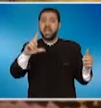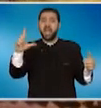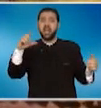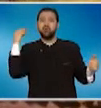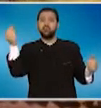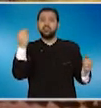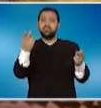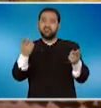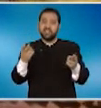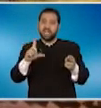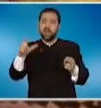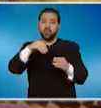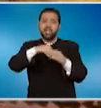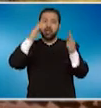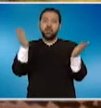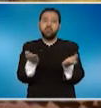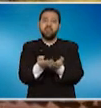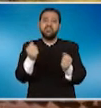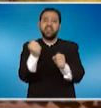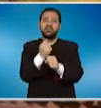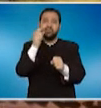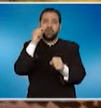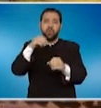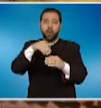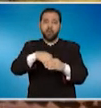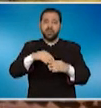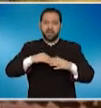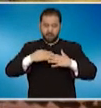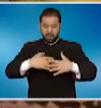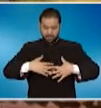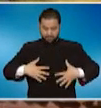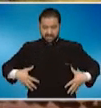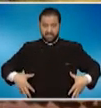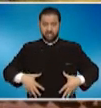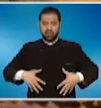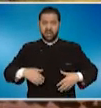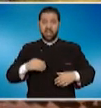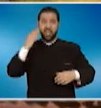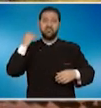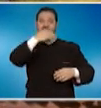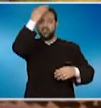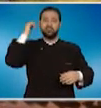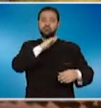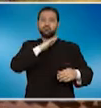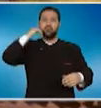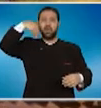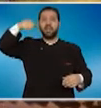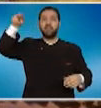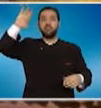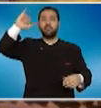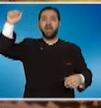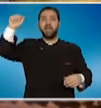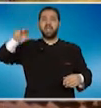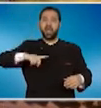Dumnezeu și întrupare a sa în Pântecele Sfintei Fecioare? A fost condiționată de